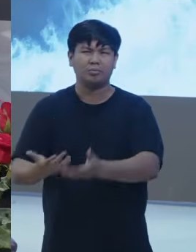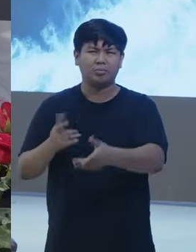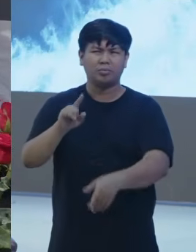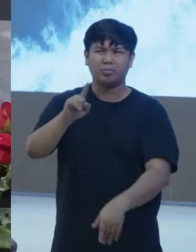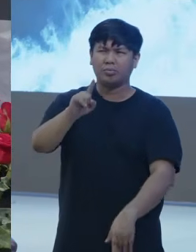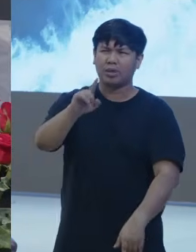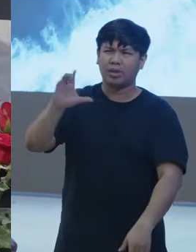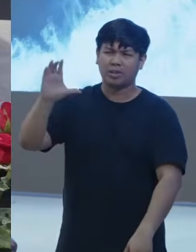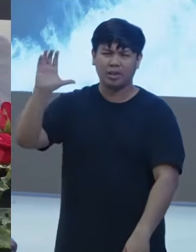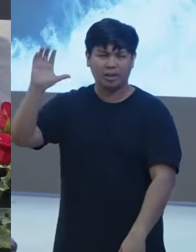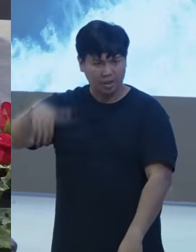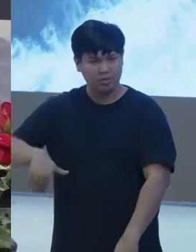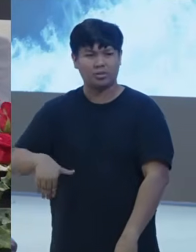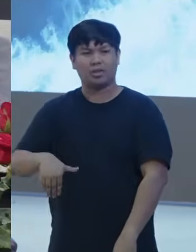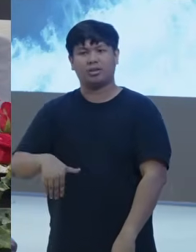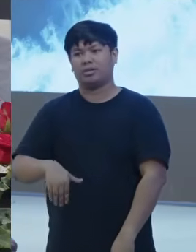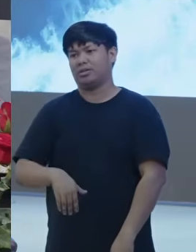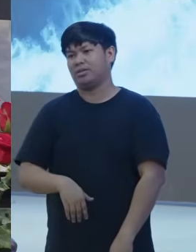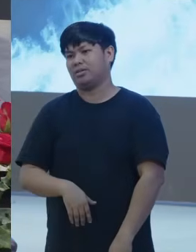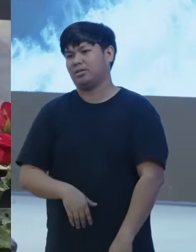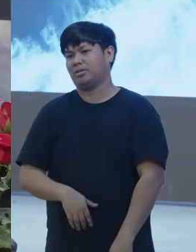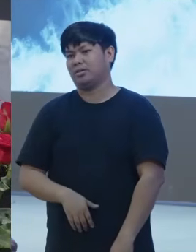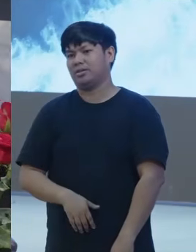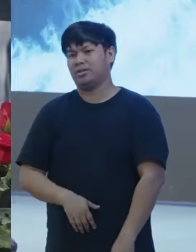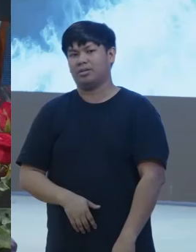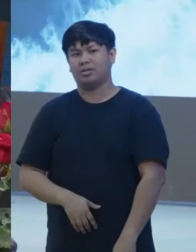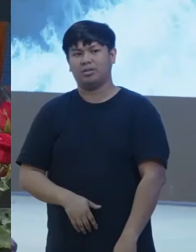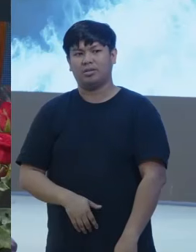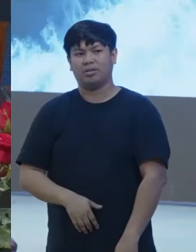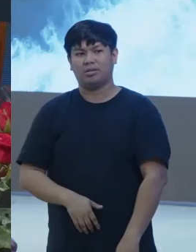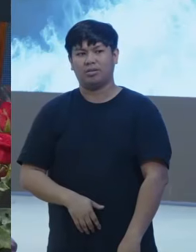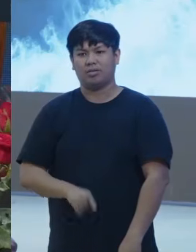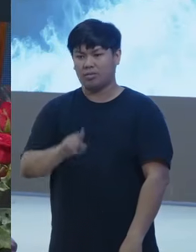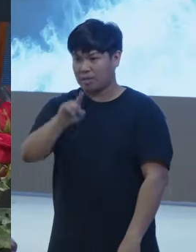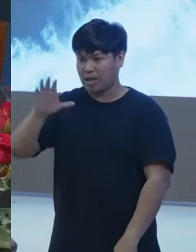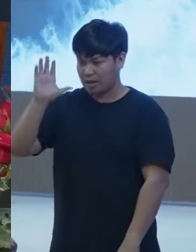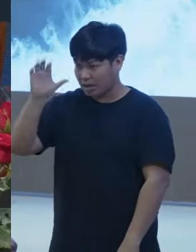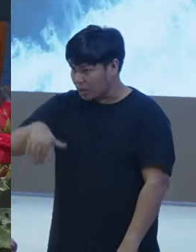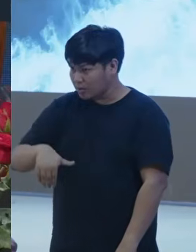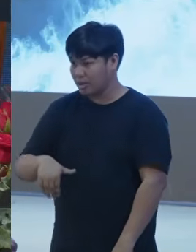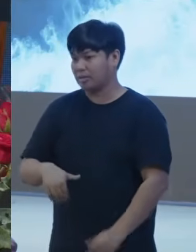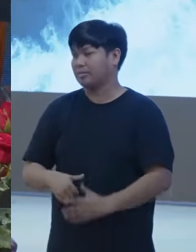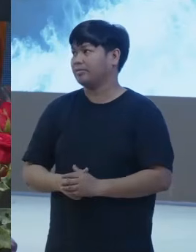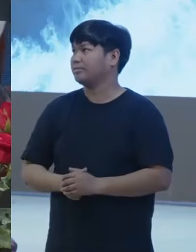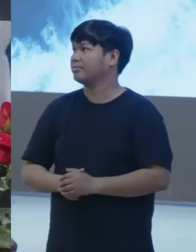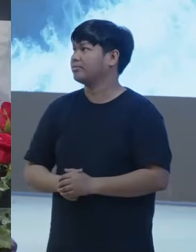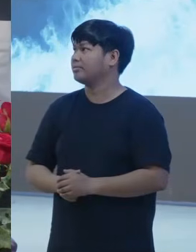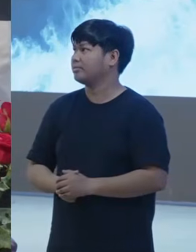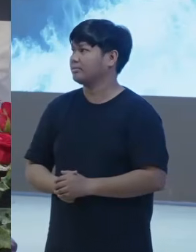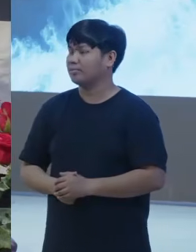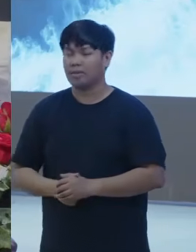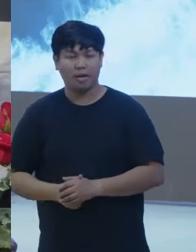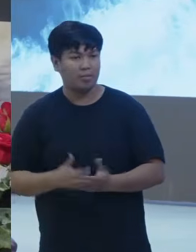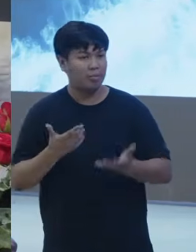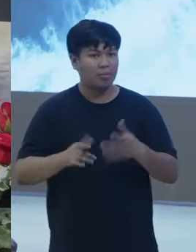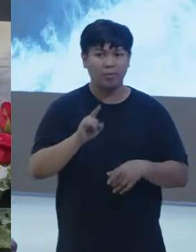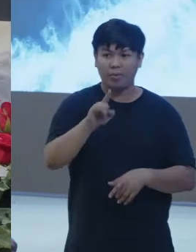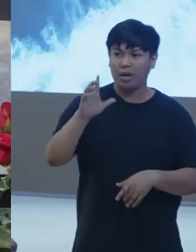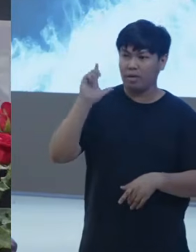who do not know their right hand from their left. Ibig sabihin, mga sanggol yun. 120,000 na